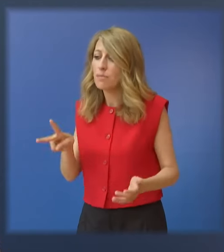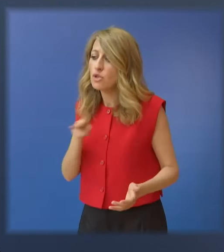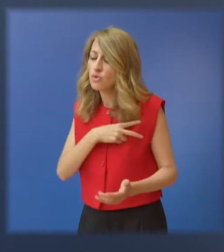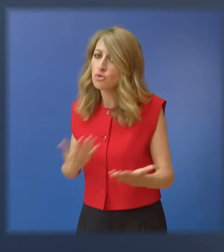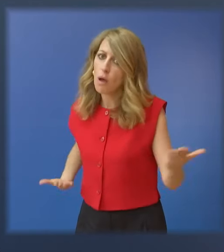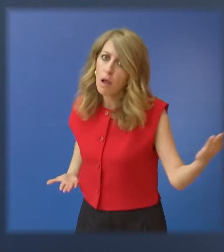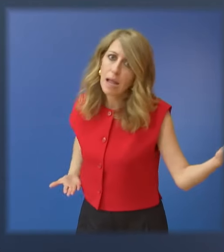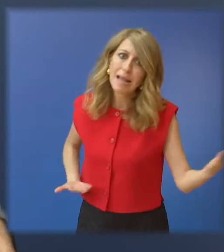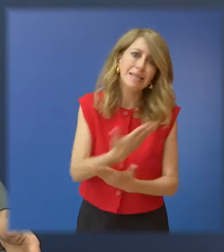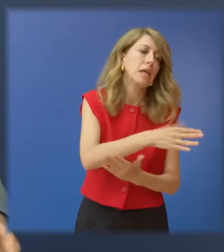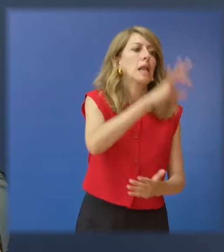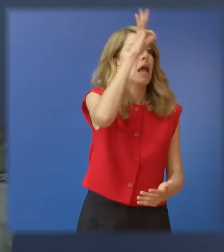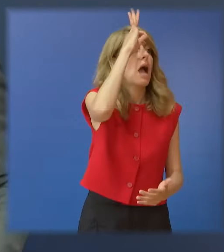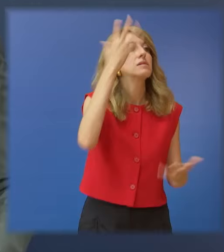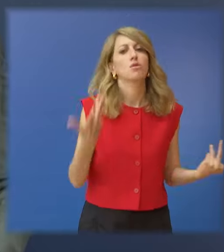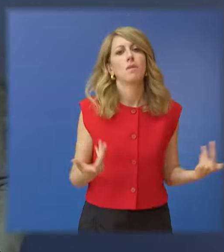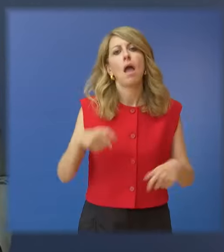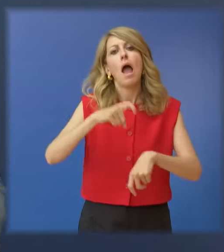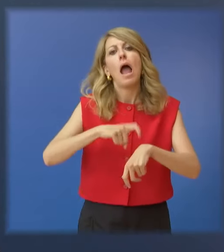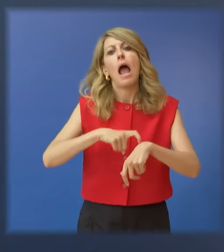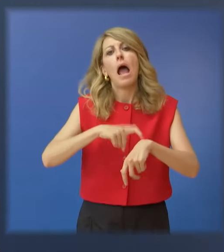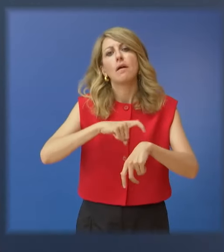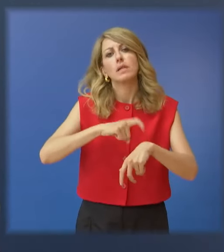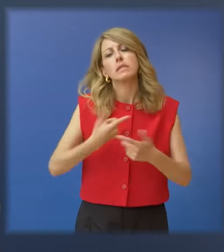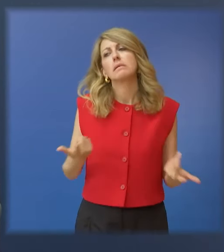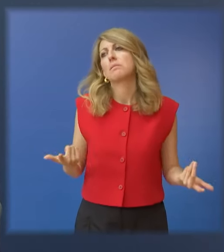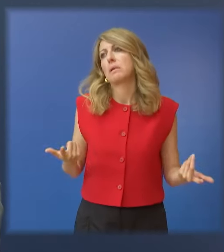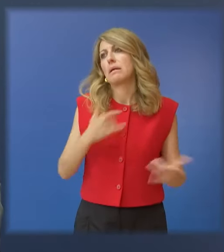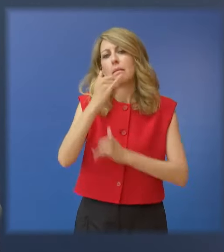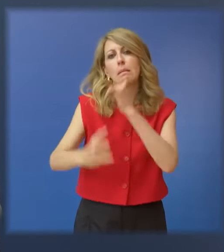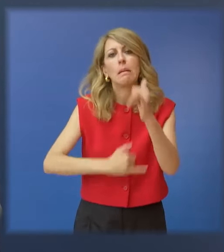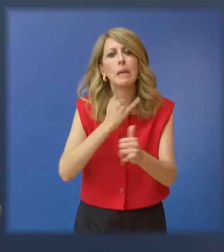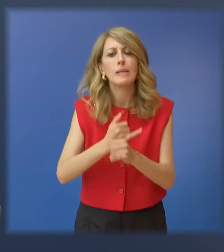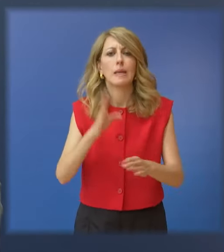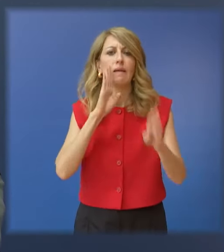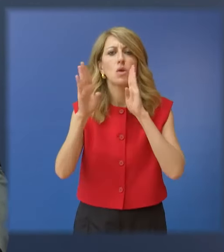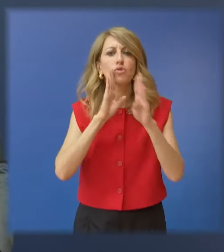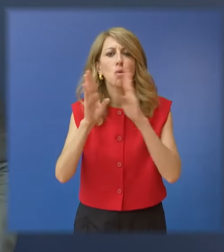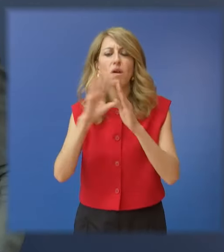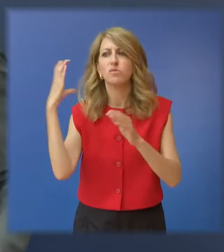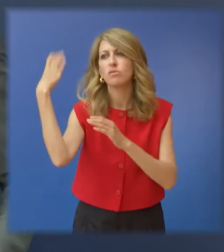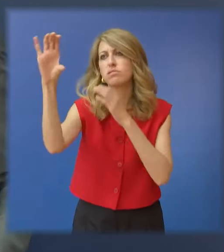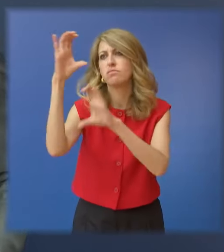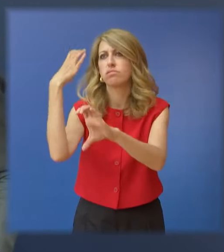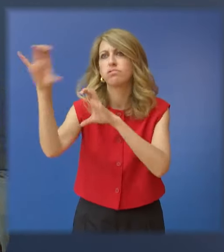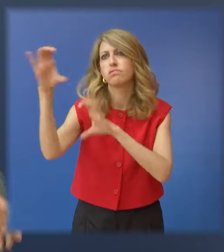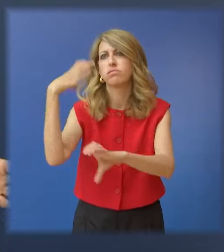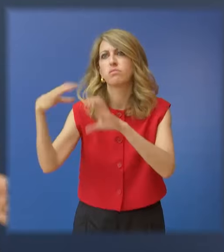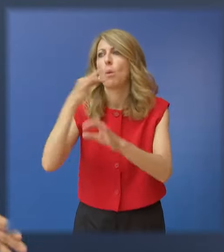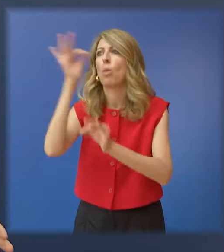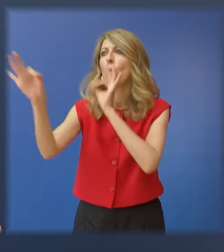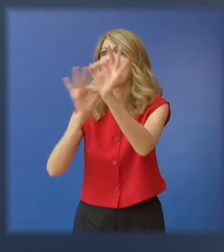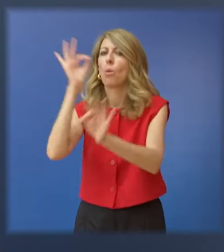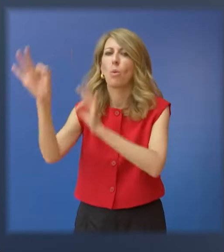είναι κατηγορίες που πολύ δύσκολα μπορούνε να αποτελέσουν αντικείμενο αντιπαράθεσης και συζήτησης και δεν έχω καμία ανάγκη αυτή τη στιγμή να υπερασπιστώ ούτε